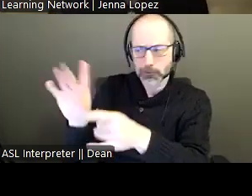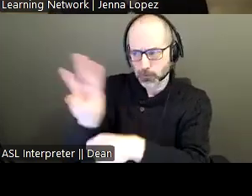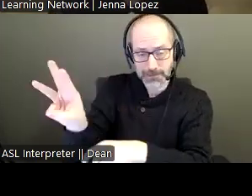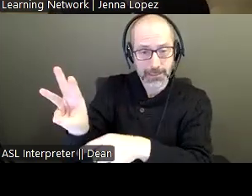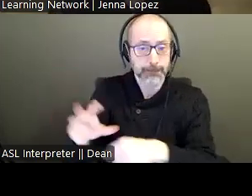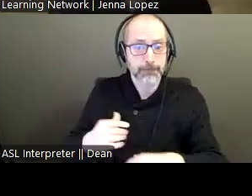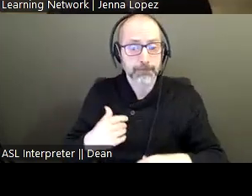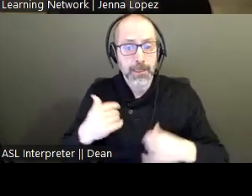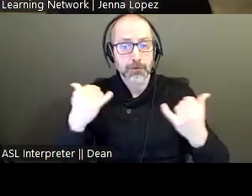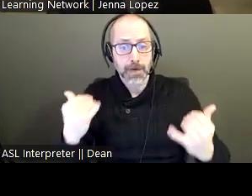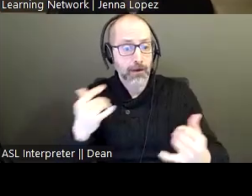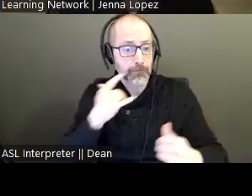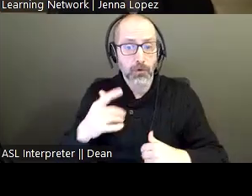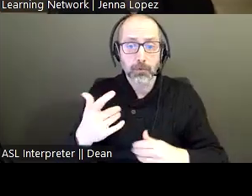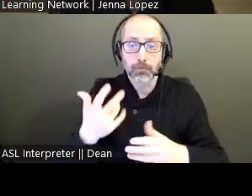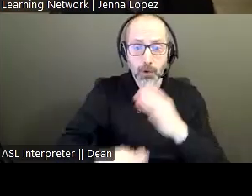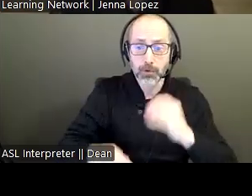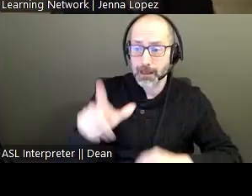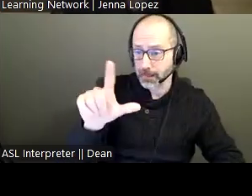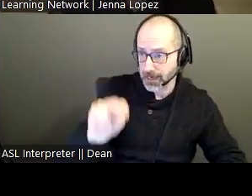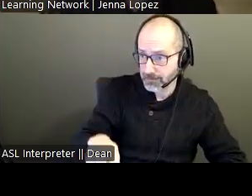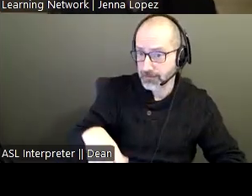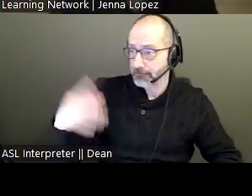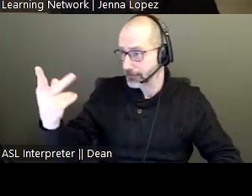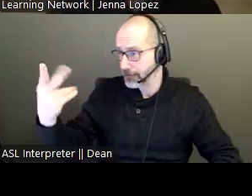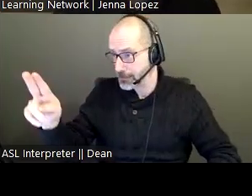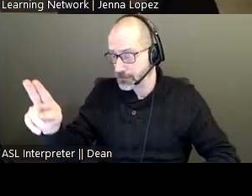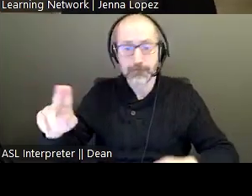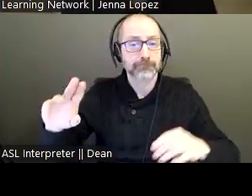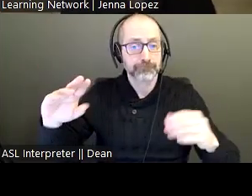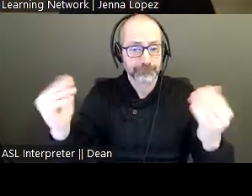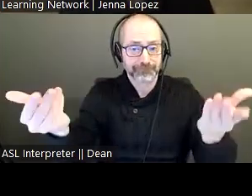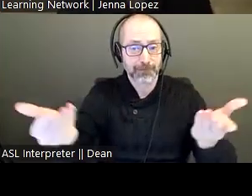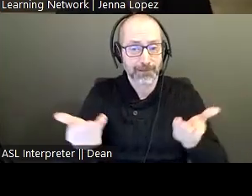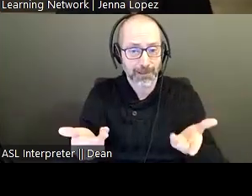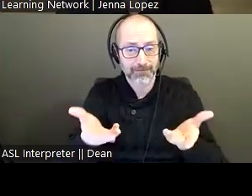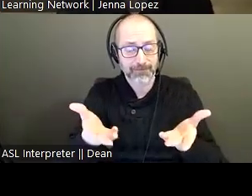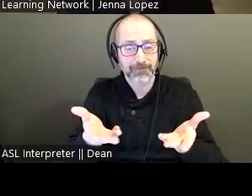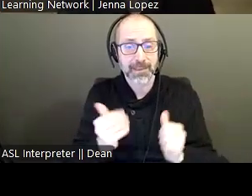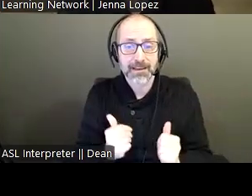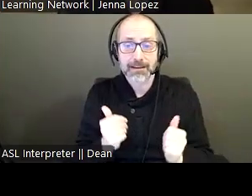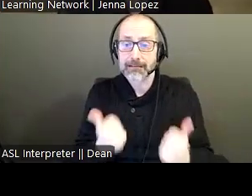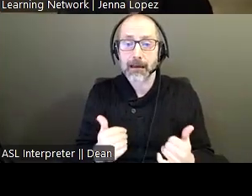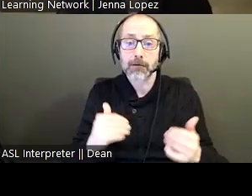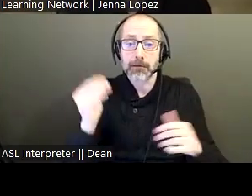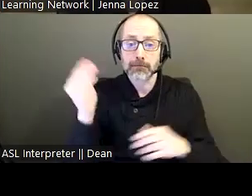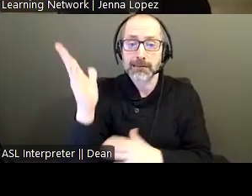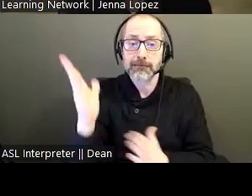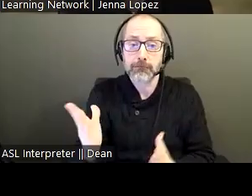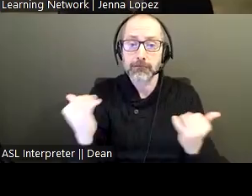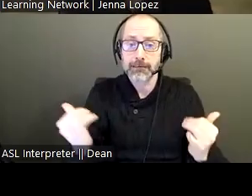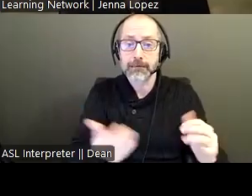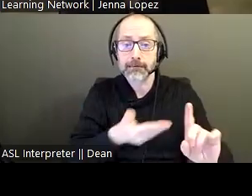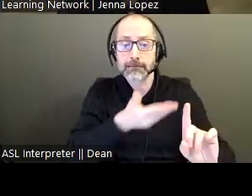chat. Au nom de nos deux projets, bienvenue au webinaire. Avant de commencer, j'ai le plaisir de vous